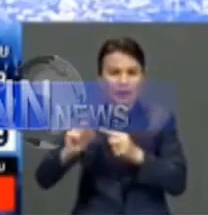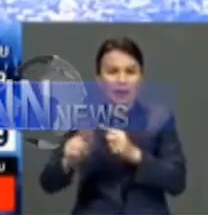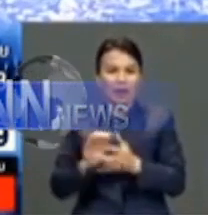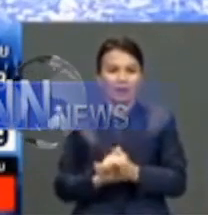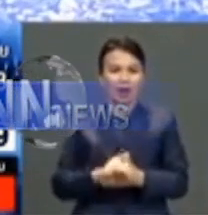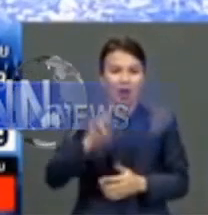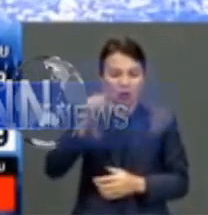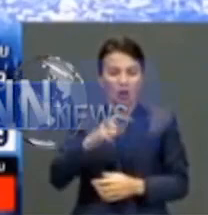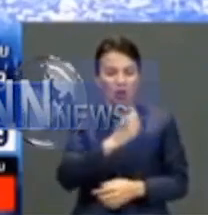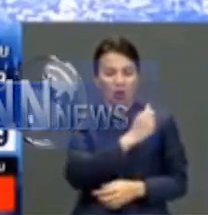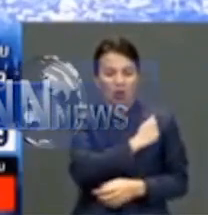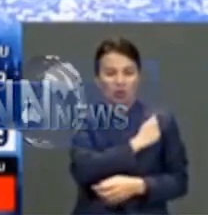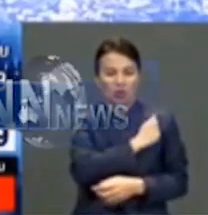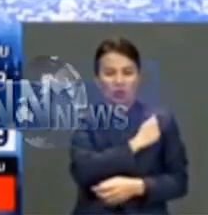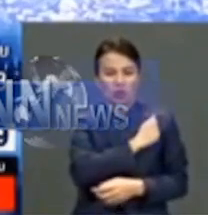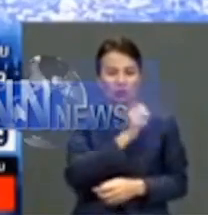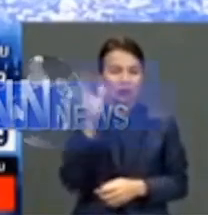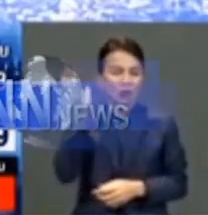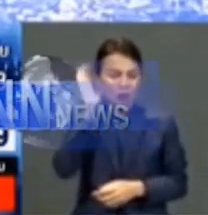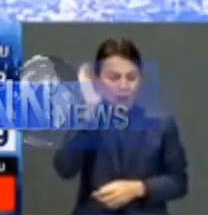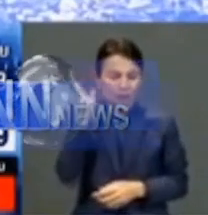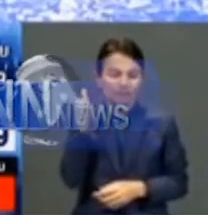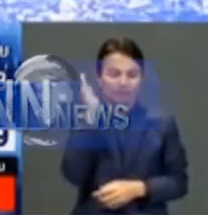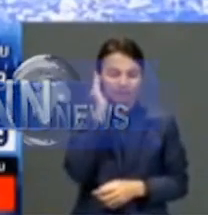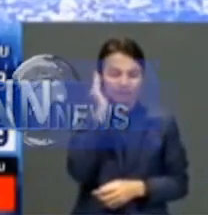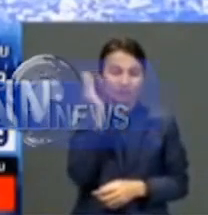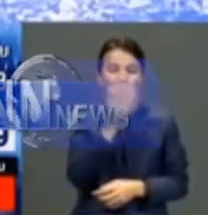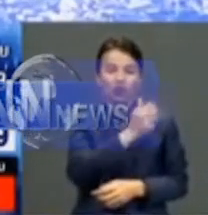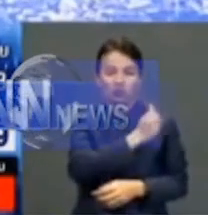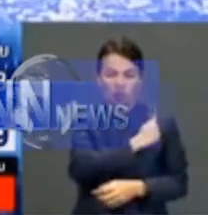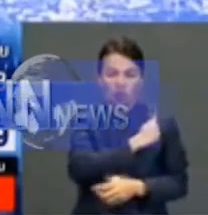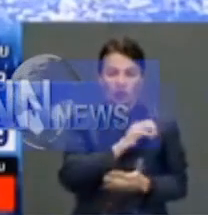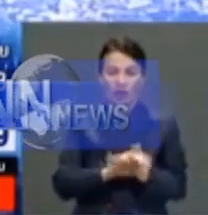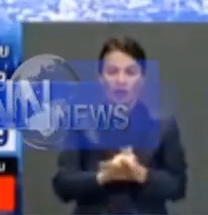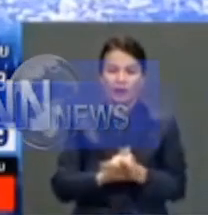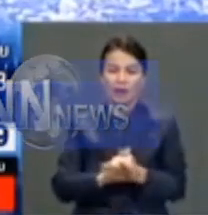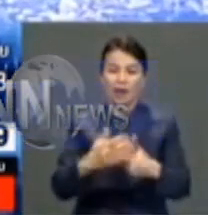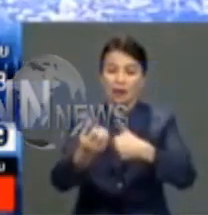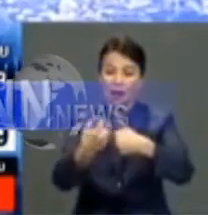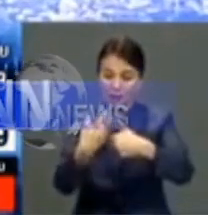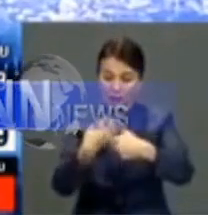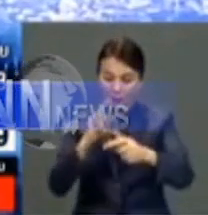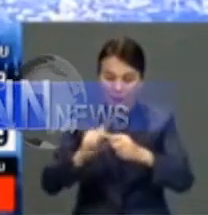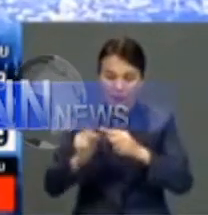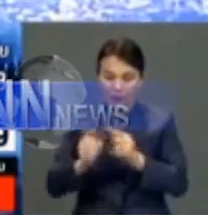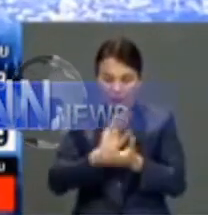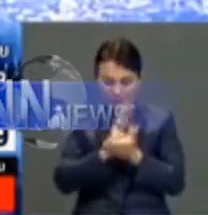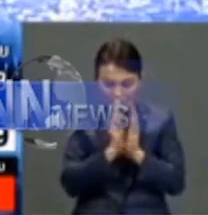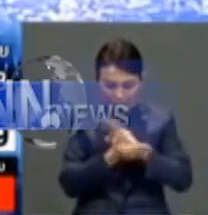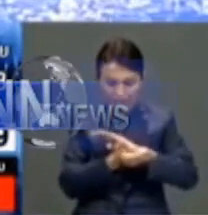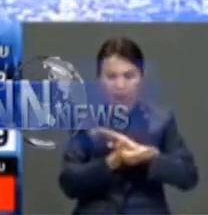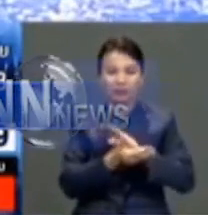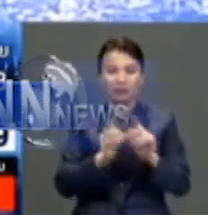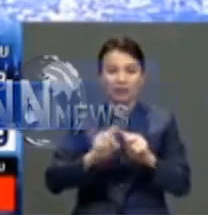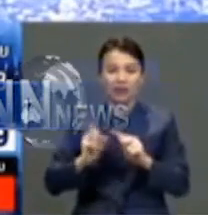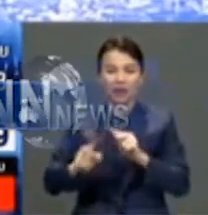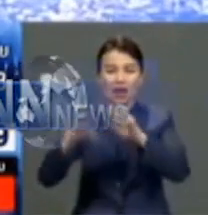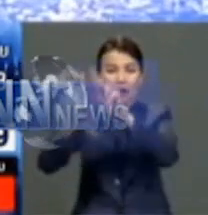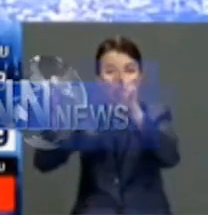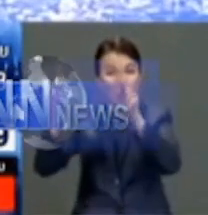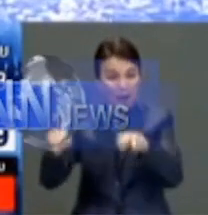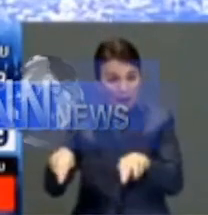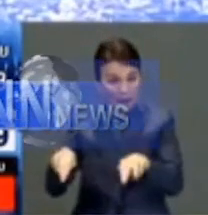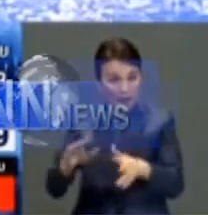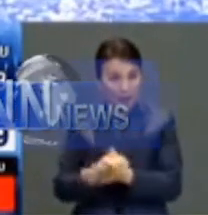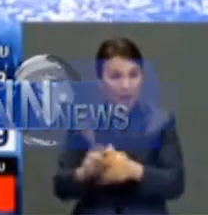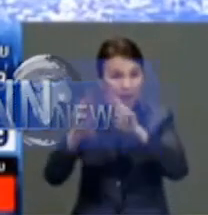ร์ให้นั่งดื่มในภัตตาคารส่วนอาหารร้านค้าได้แต่ไม่รวมถึงสถานบันเทิงผับบาร์คาราโอเกะค่ะเปิดห้องประชุมศูนย์แสดงสิน